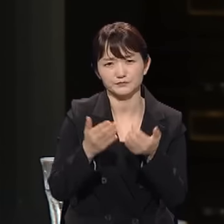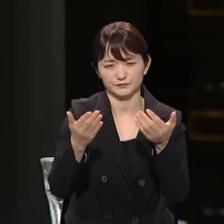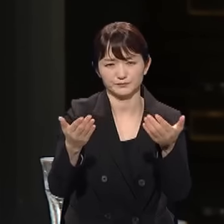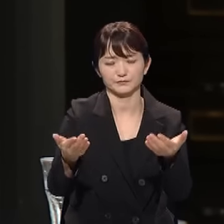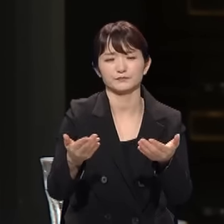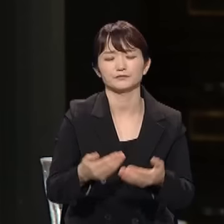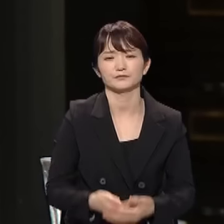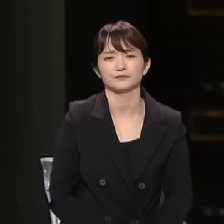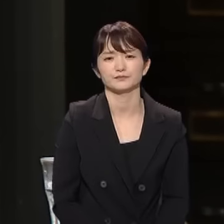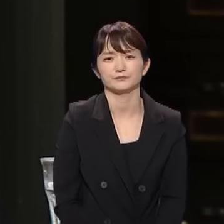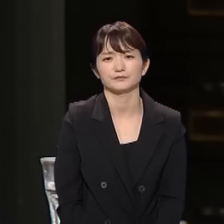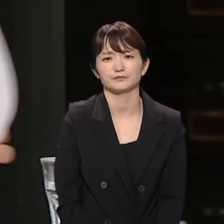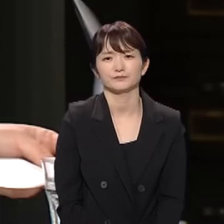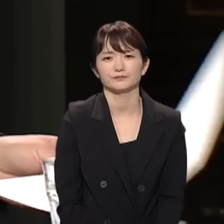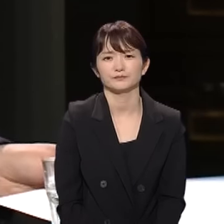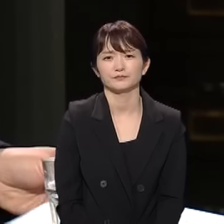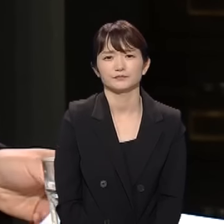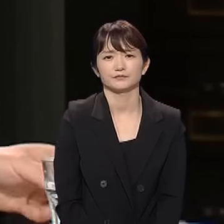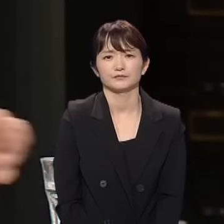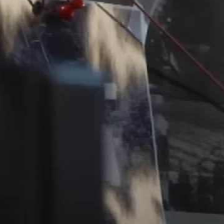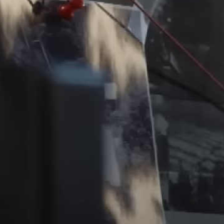사건 정리합니다. 두 번째 이어가죠.